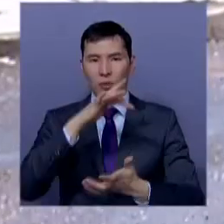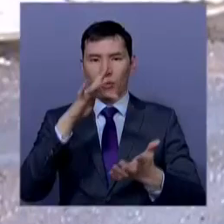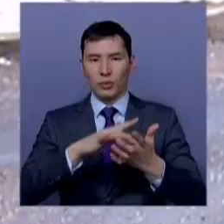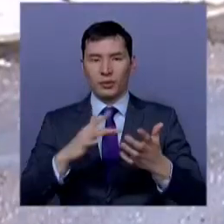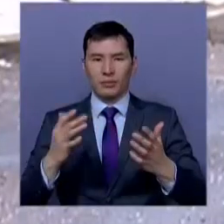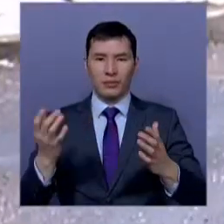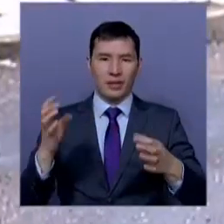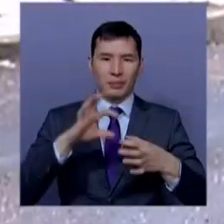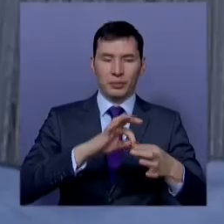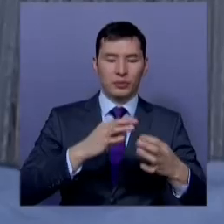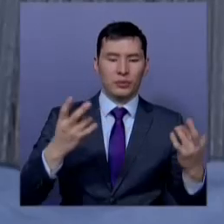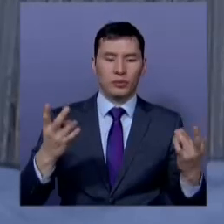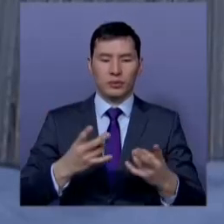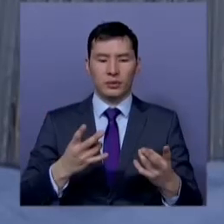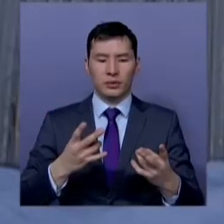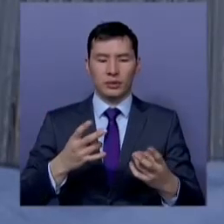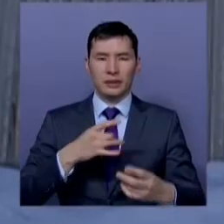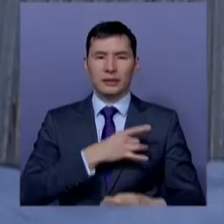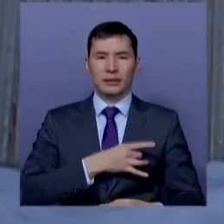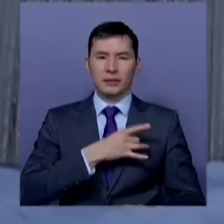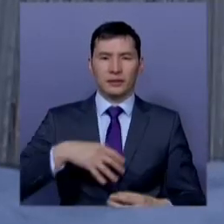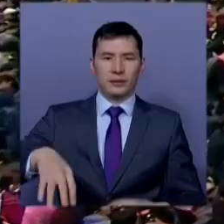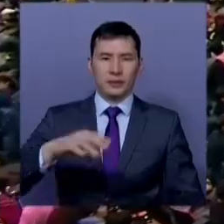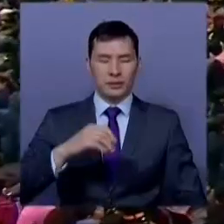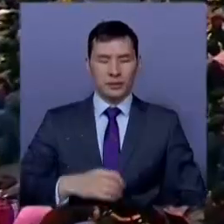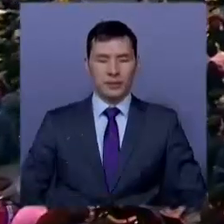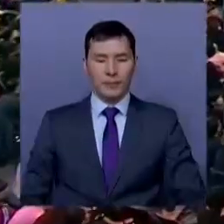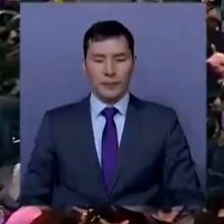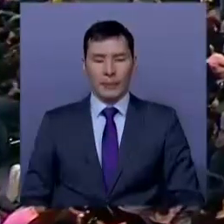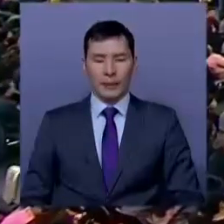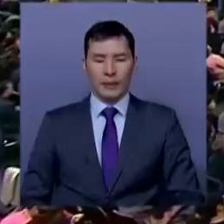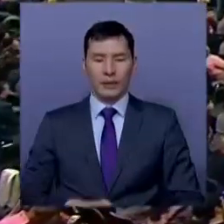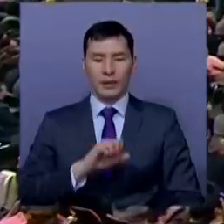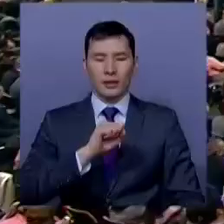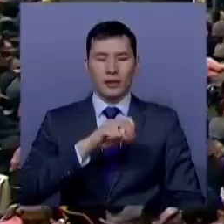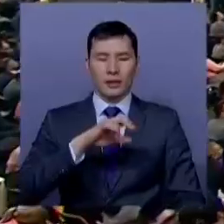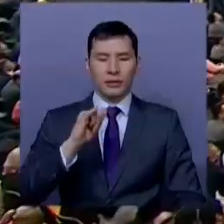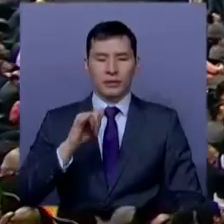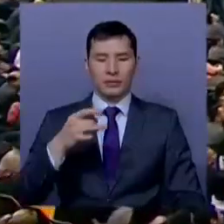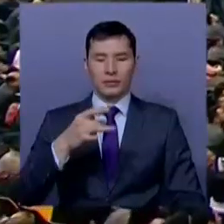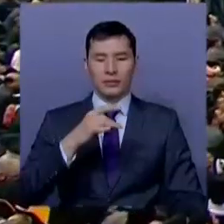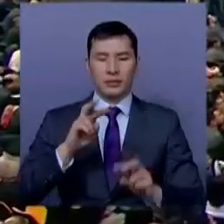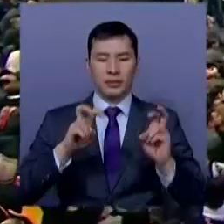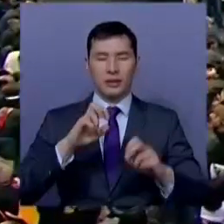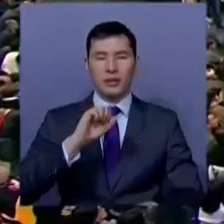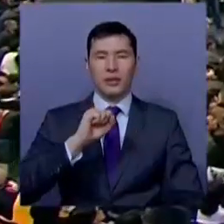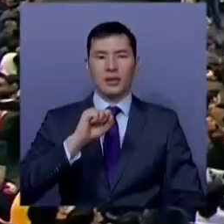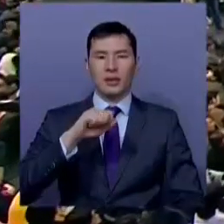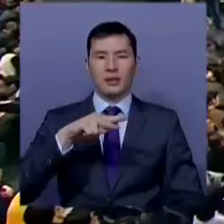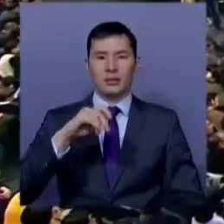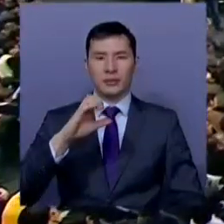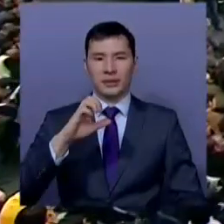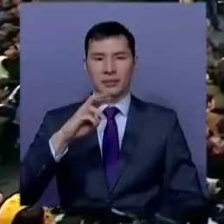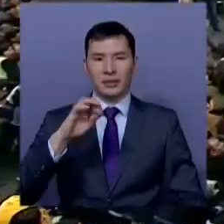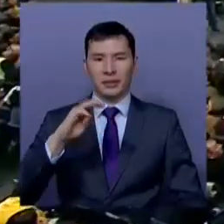сызық бойында қалып қалуы халықтың көкейіндегі мәселенің бірі. Алатау ауданы Алғабаш мәдениет ықшамауданды аудандарының